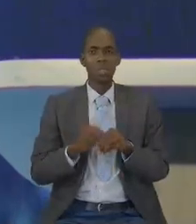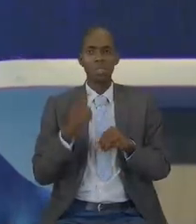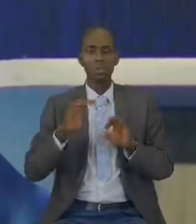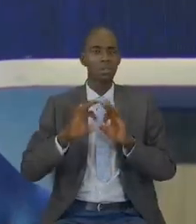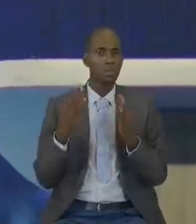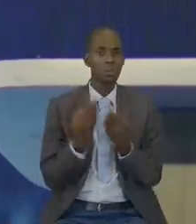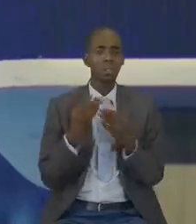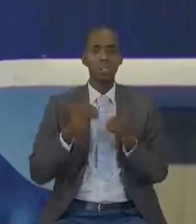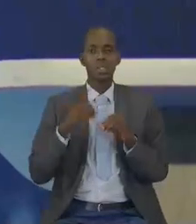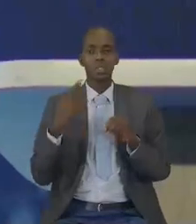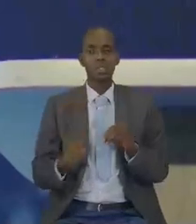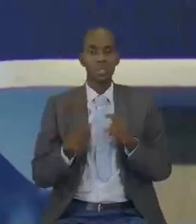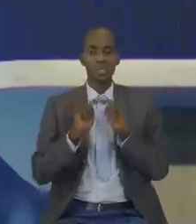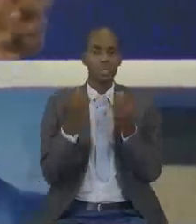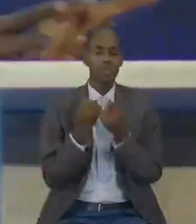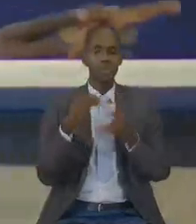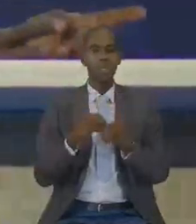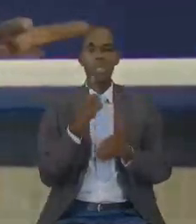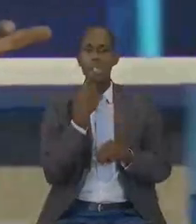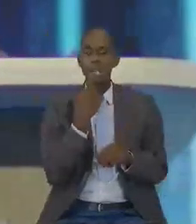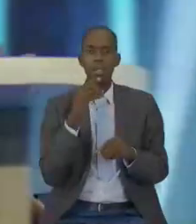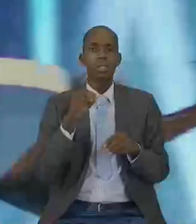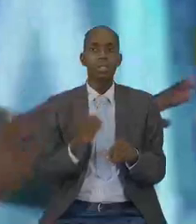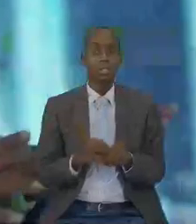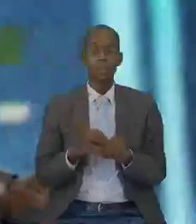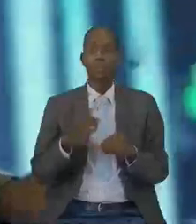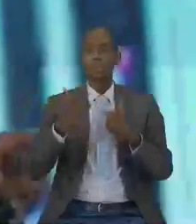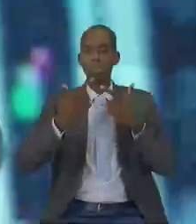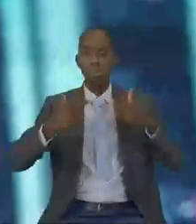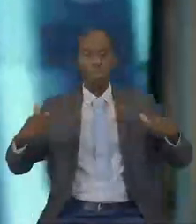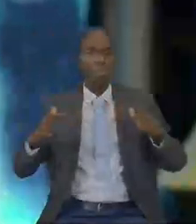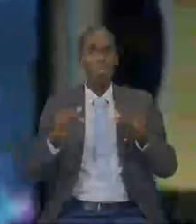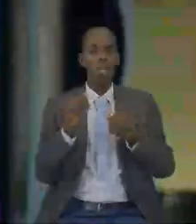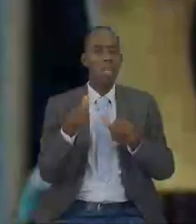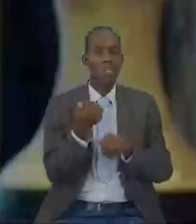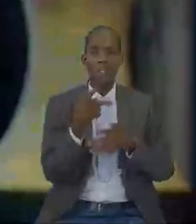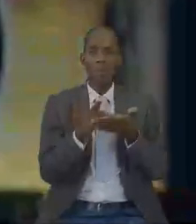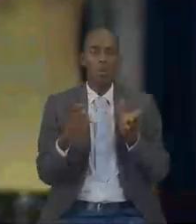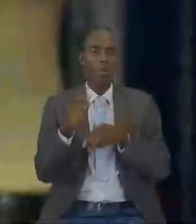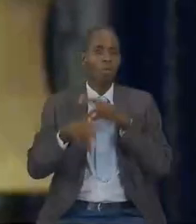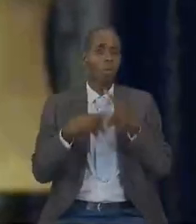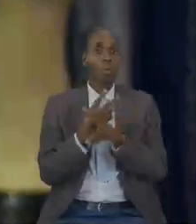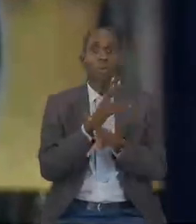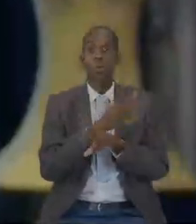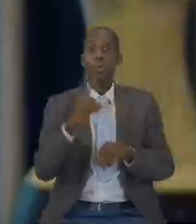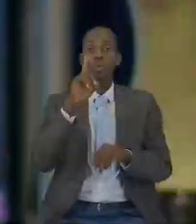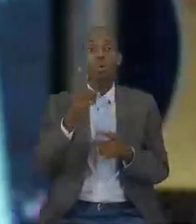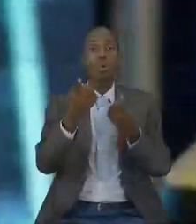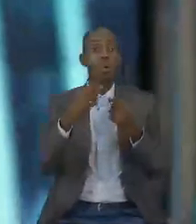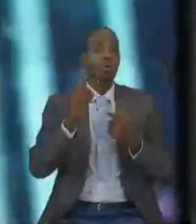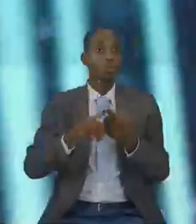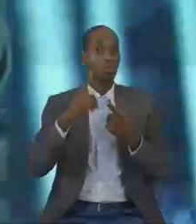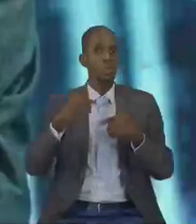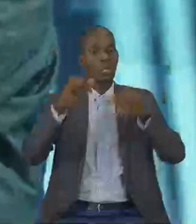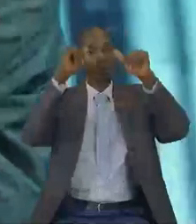nation, dans, parmi les tribus, dans, parmi les langues, de toutes les langues, aucune partie du monde,